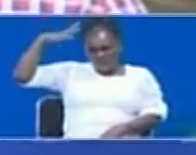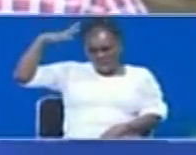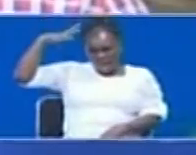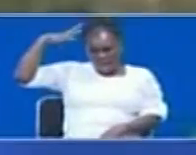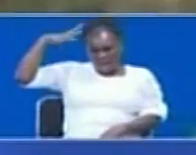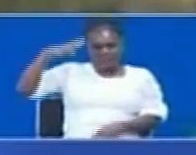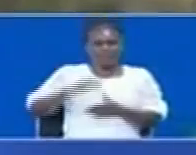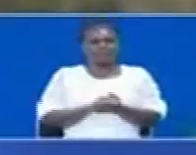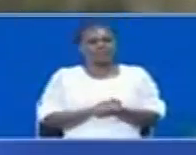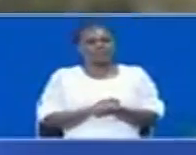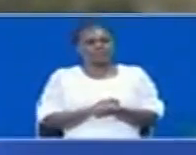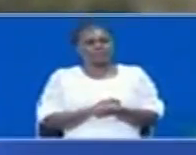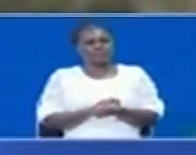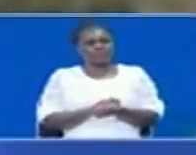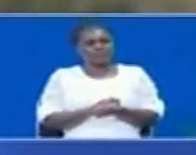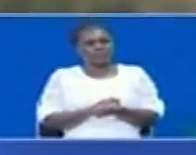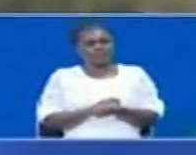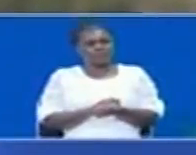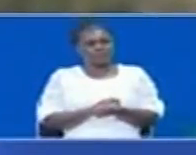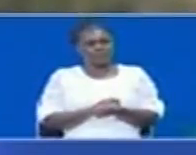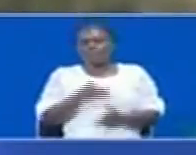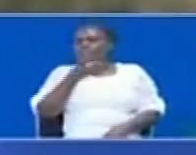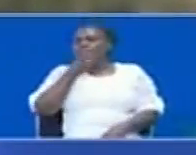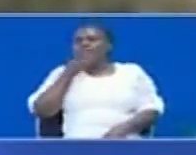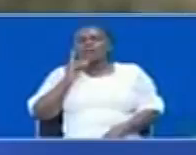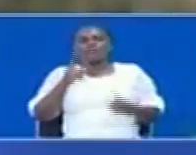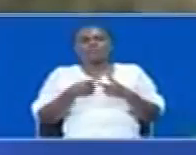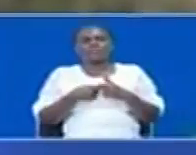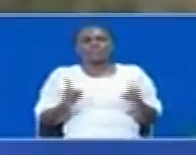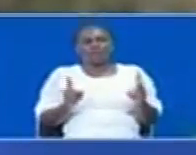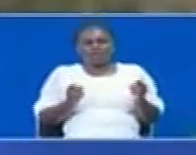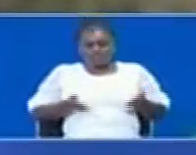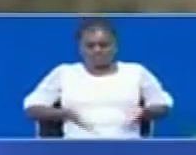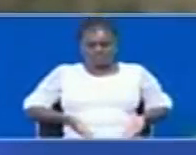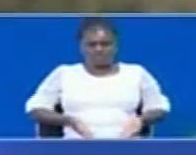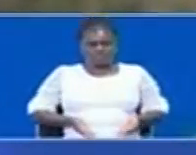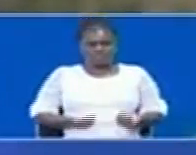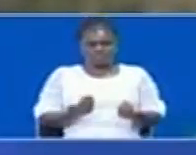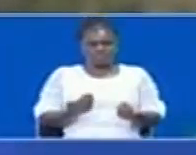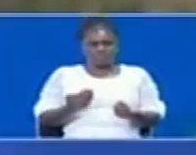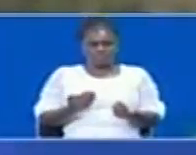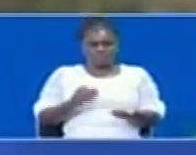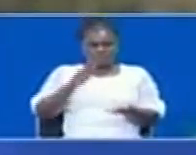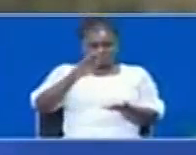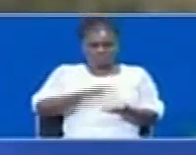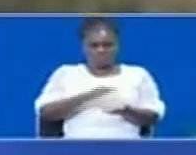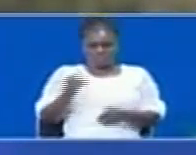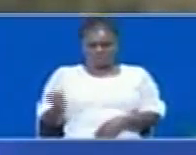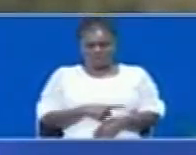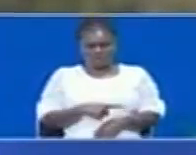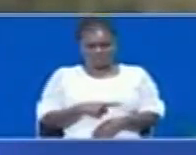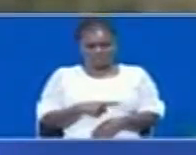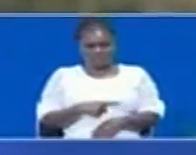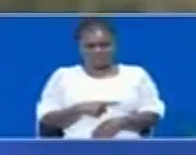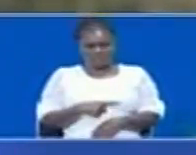cha sasa. Before the drought starts, the deliveries at least per month would be